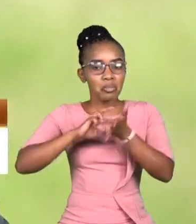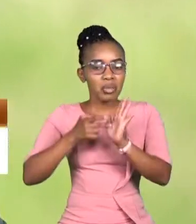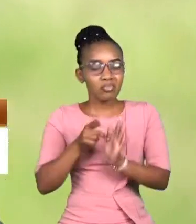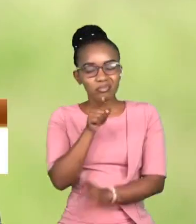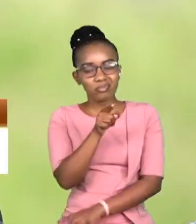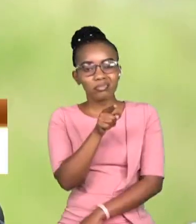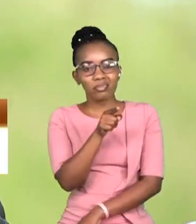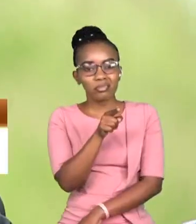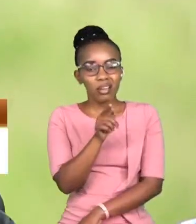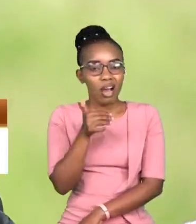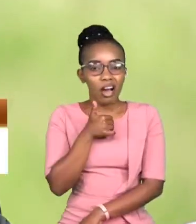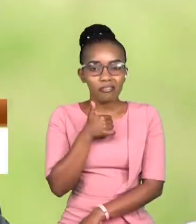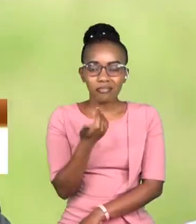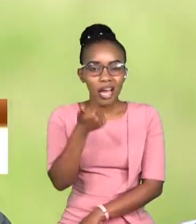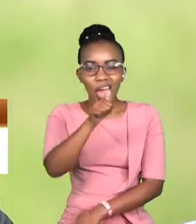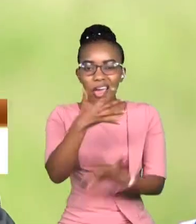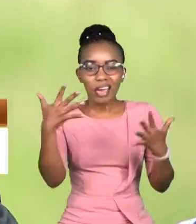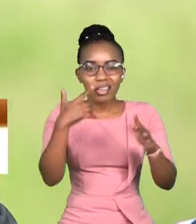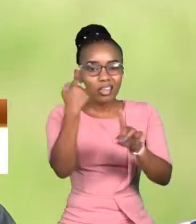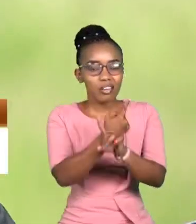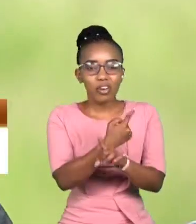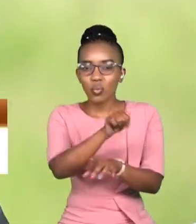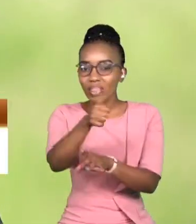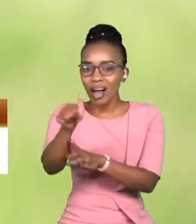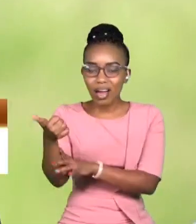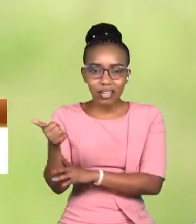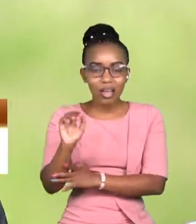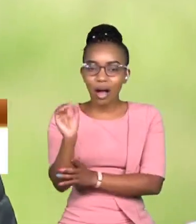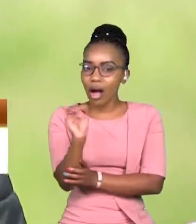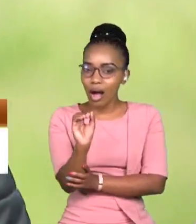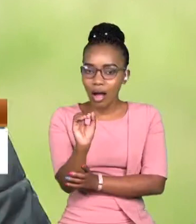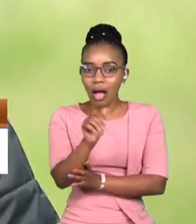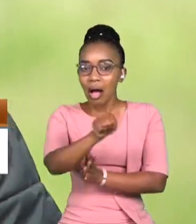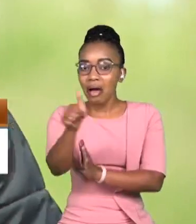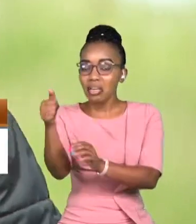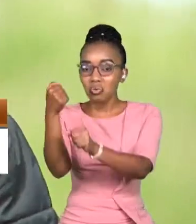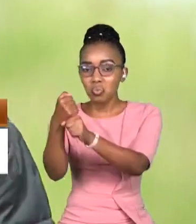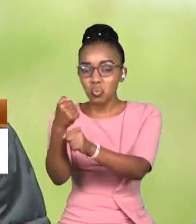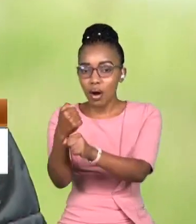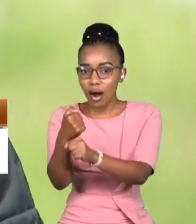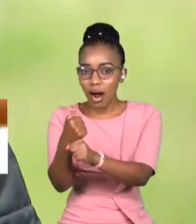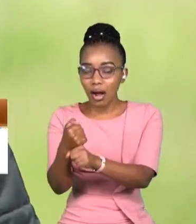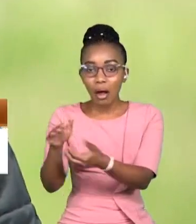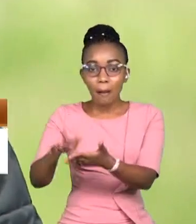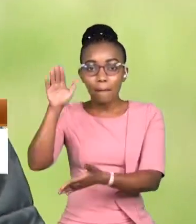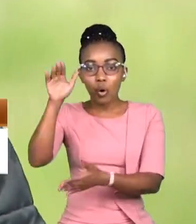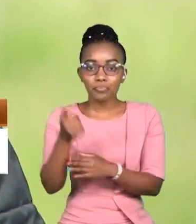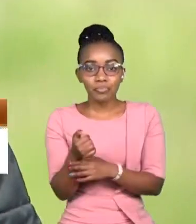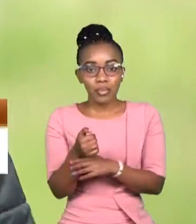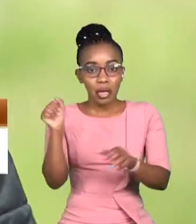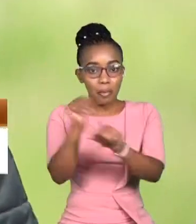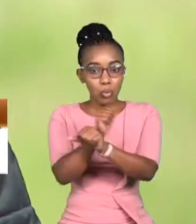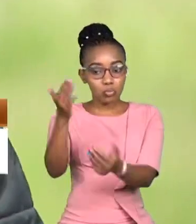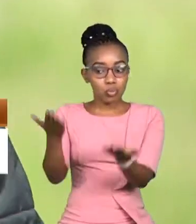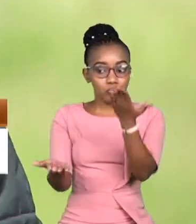anything tofauti sana na wengine, ama wengine washaifanya kazi kumzidi. Hatuwezi kumgeji